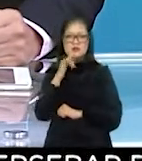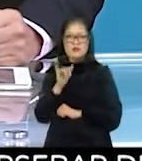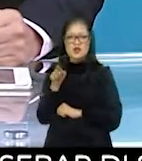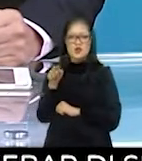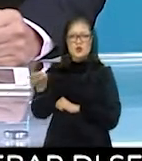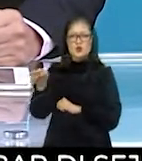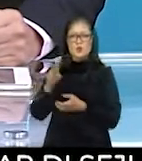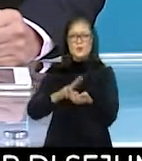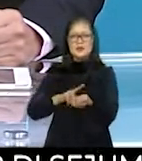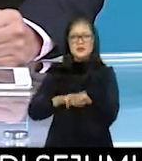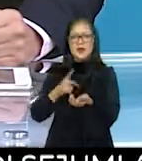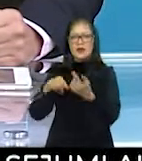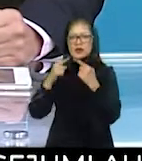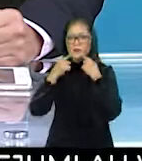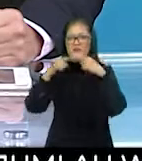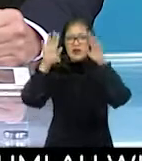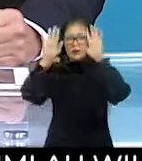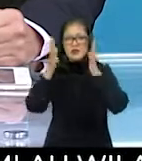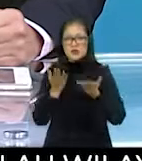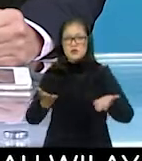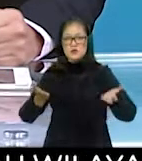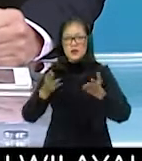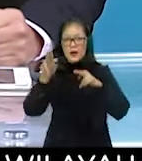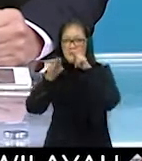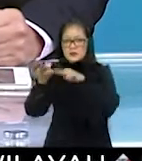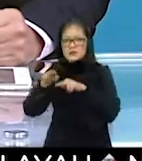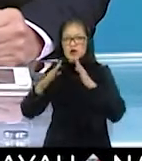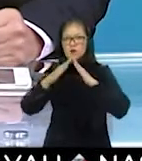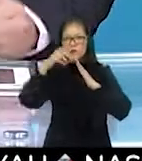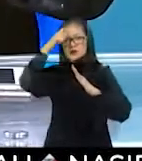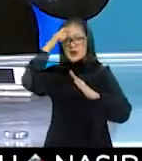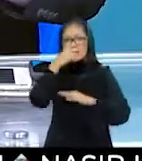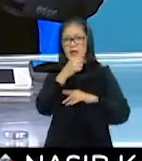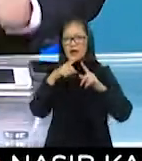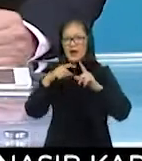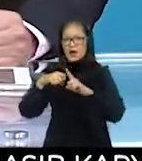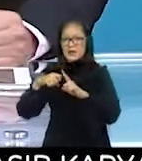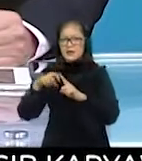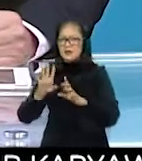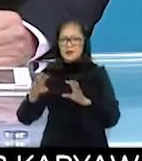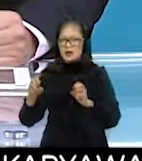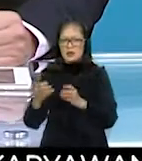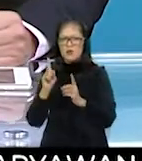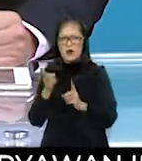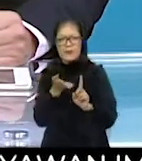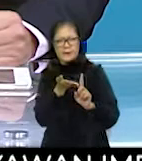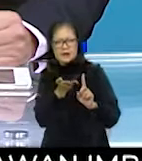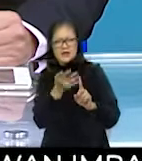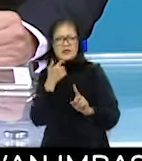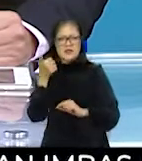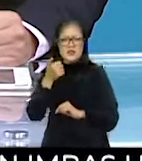di media sosial menurut hasil investigasi internal pihak RSUD RA Kartini tidak menemukan pelecehan seksual